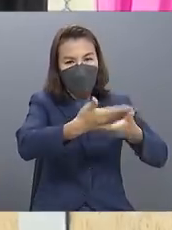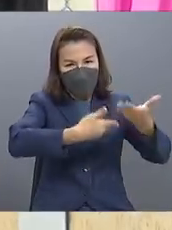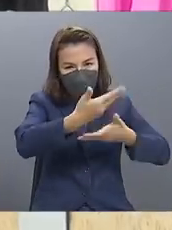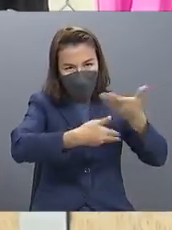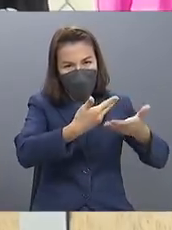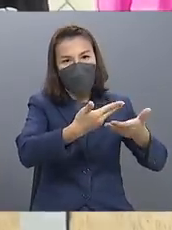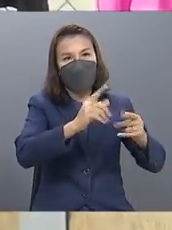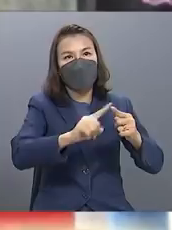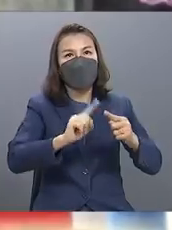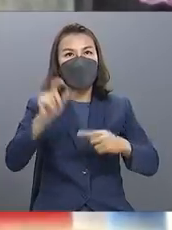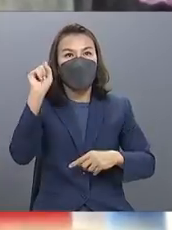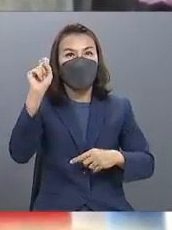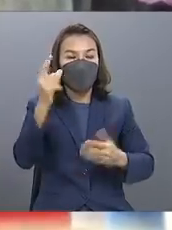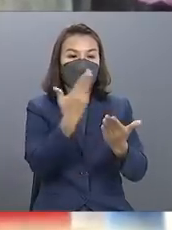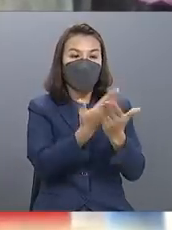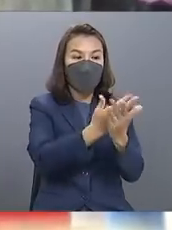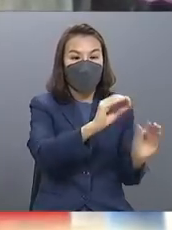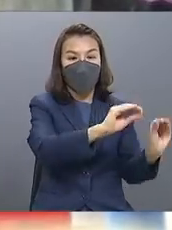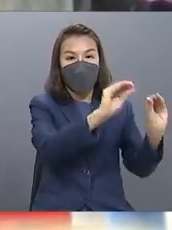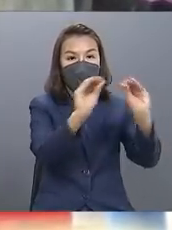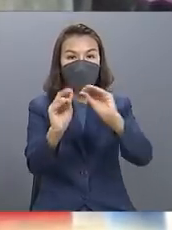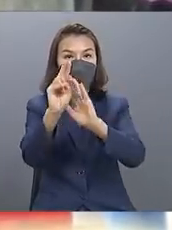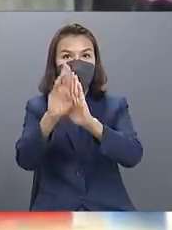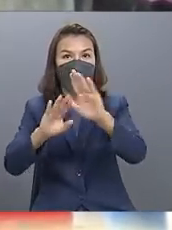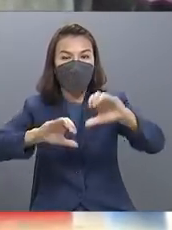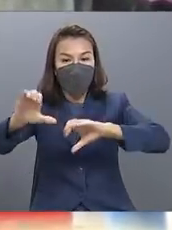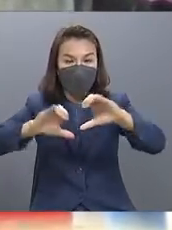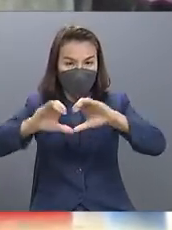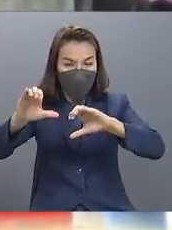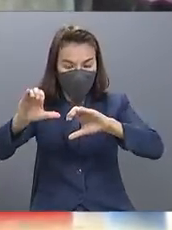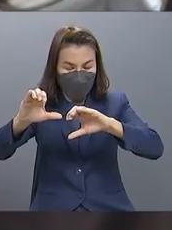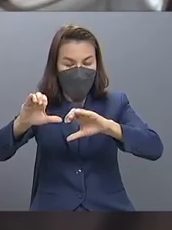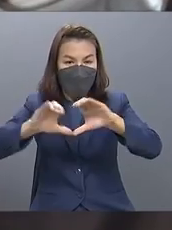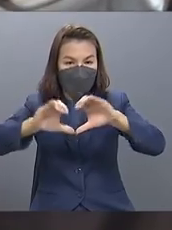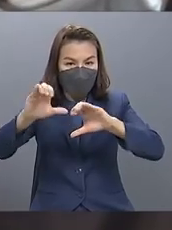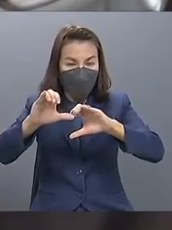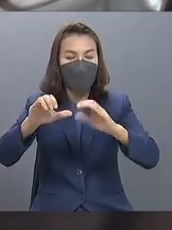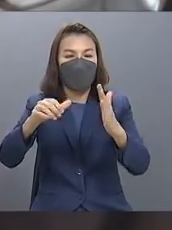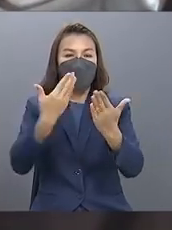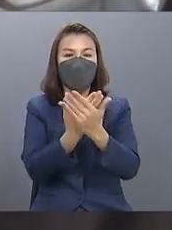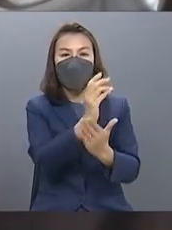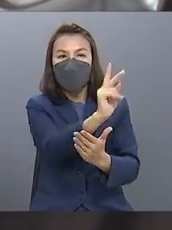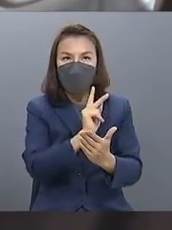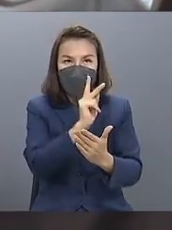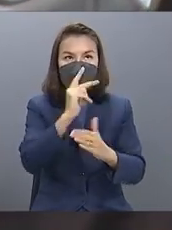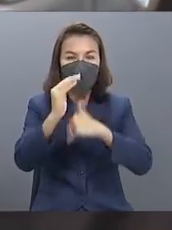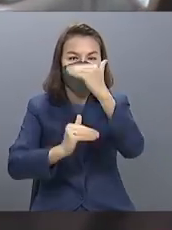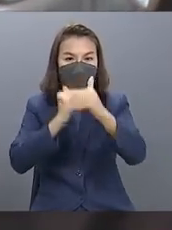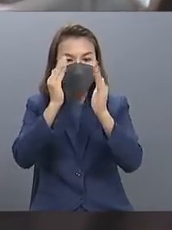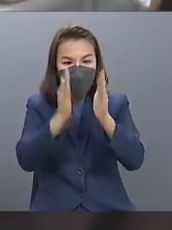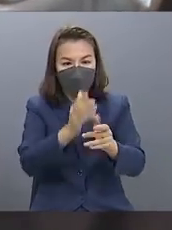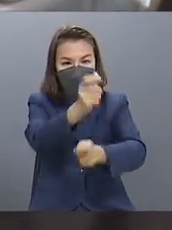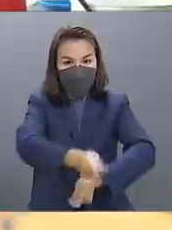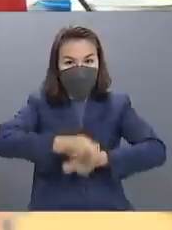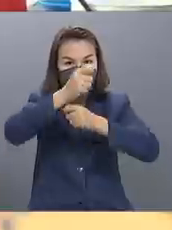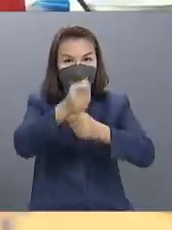การโอนหนี้สินเข้าสู่กระบวนการจัดการหนี้สินของสำนักงานกองทุนฟื้นฟูแล้วก็กลับพัฒนาเกษตรกรพร้อมกับขยายเพดานดู